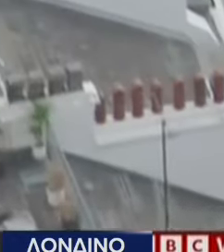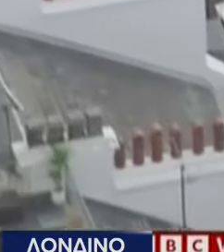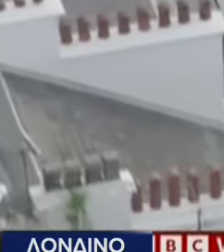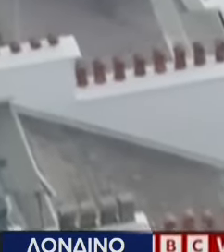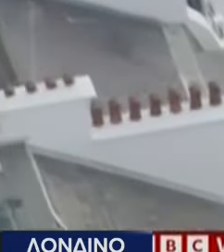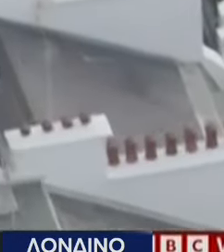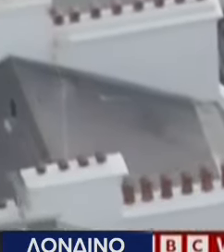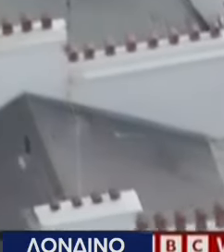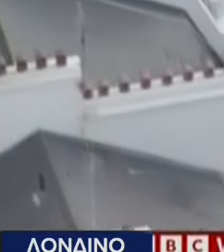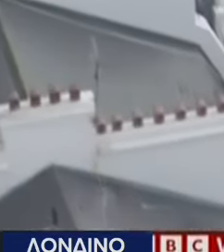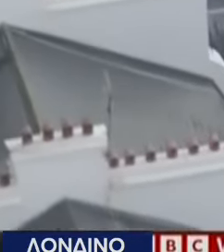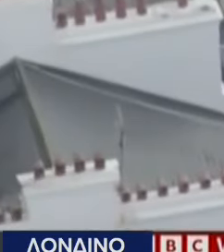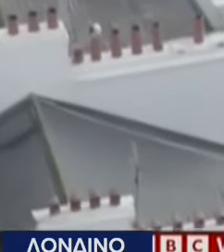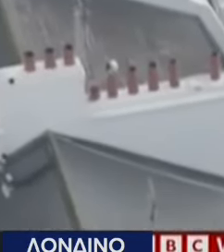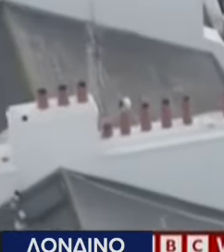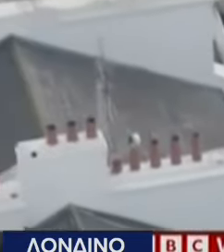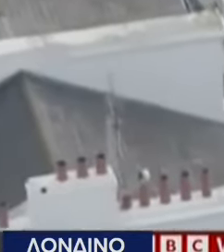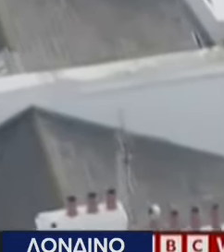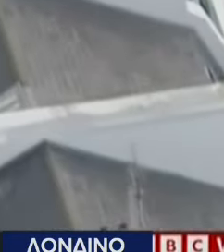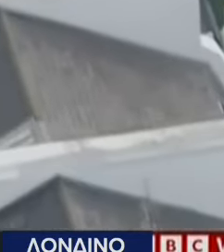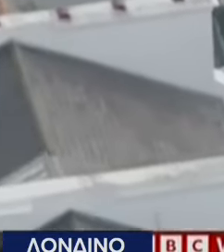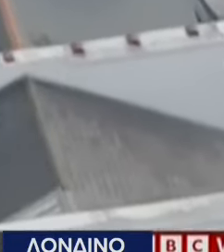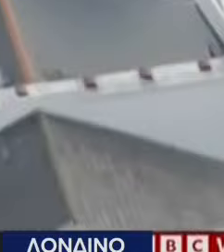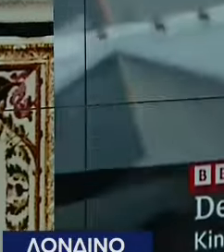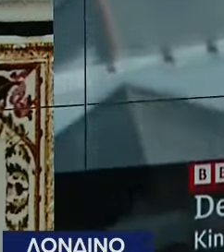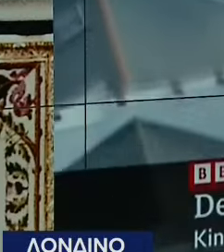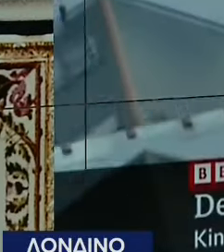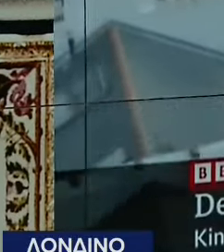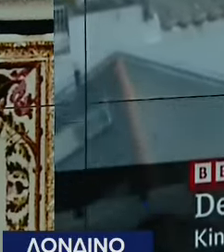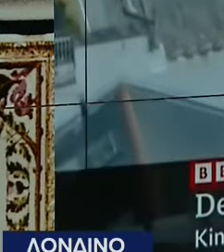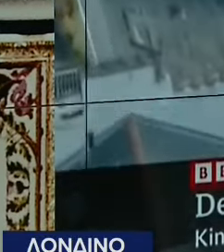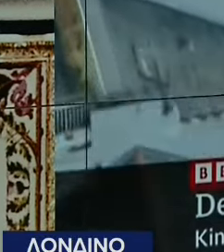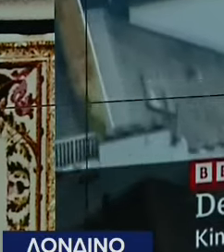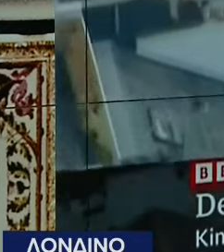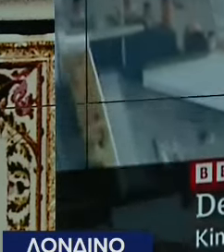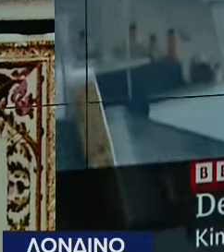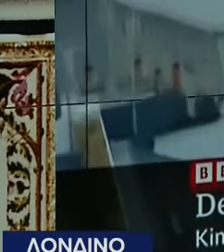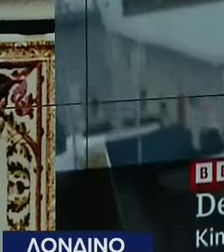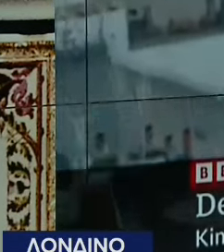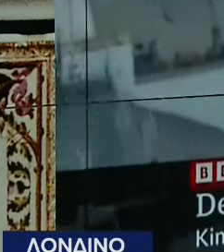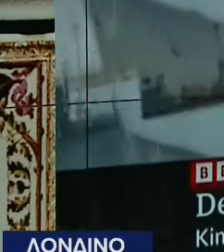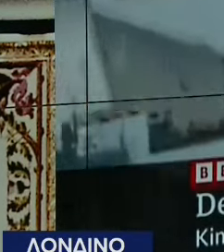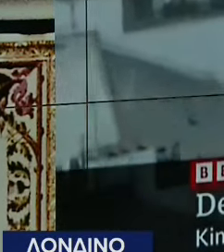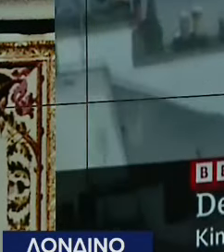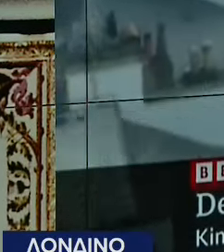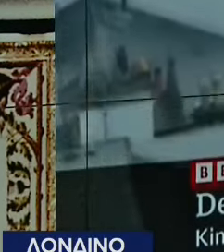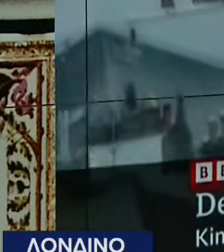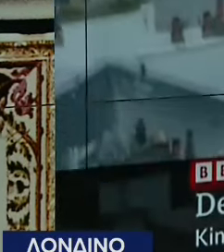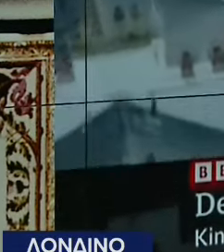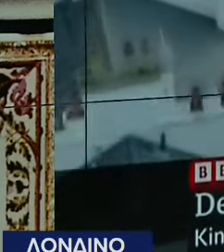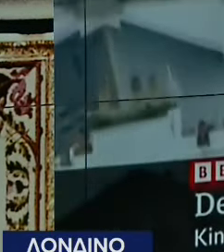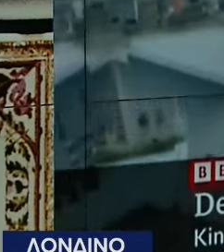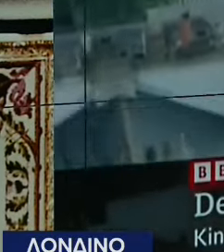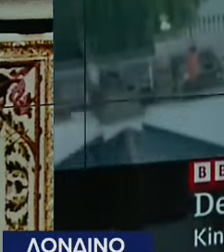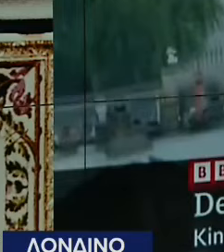στο Buckingham, συγγνώμη, για να αρχίσει όλη η διαδικασία και για να μαγνητοσκοπηθεί κιόλας το μήνυμά του, αυτό που θα δούμε